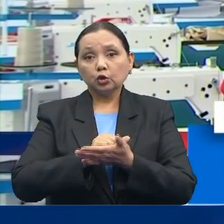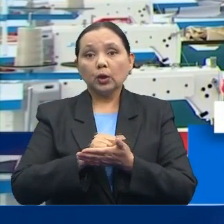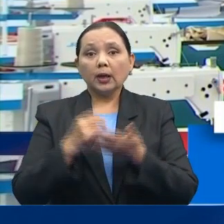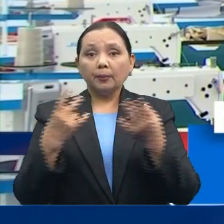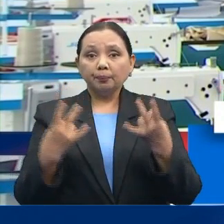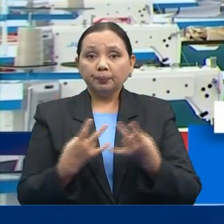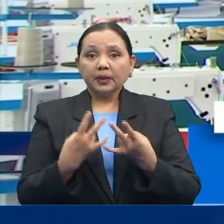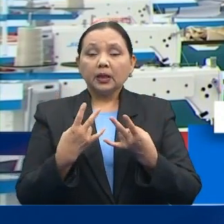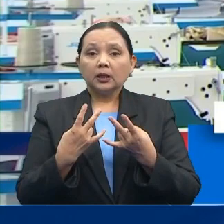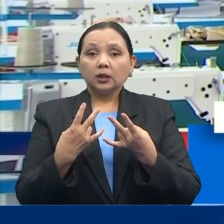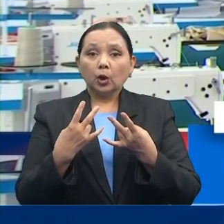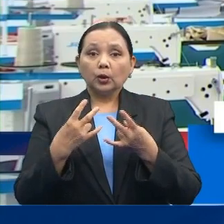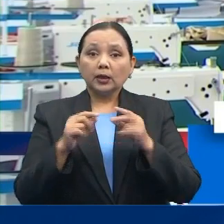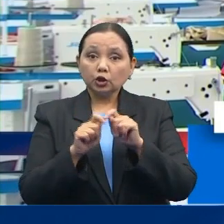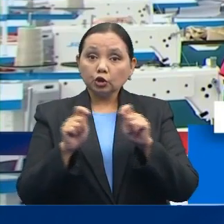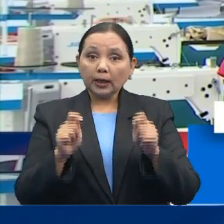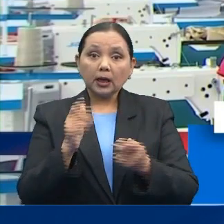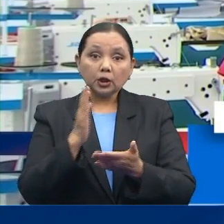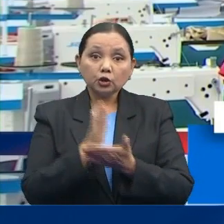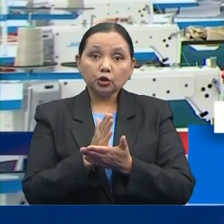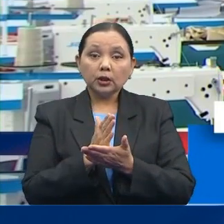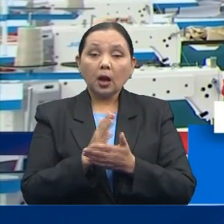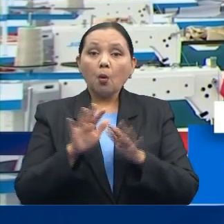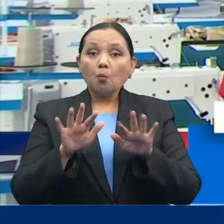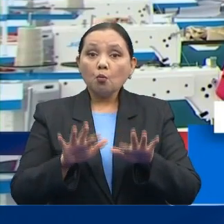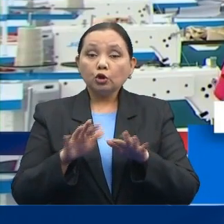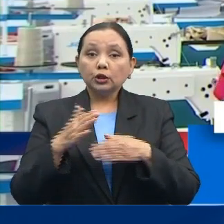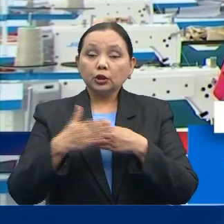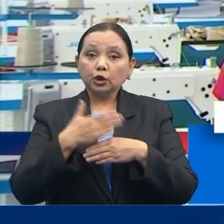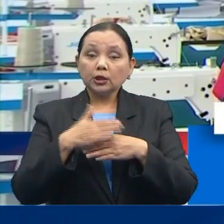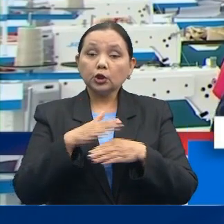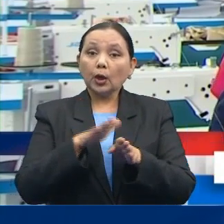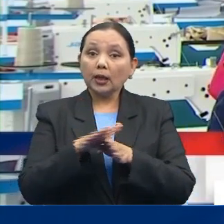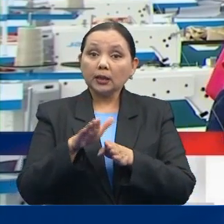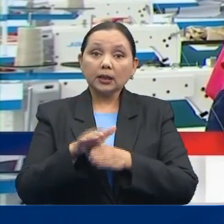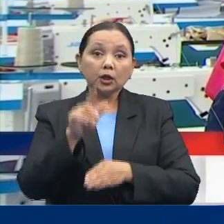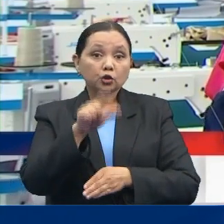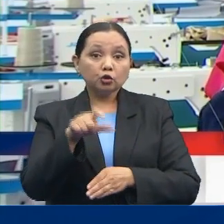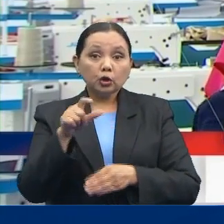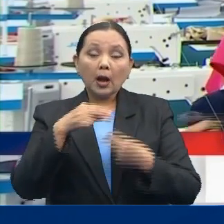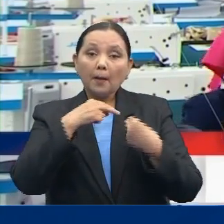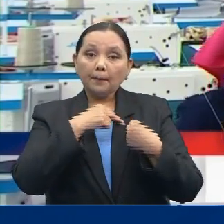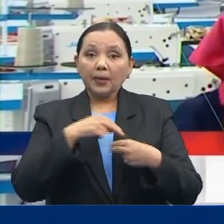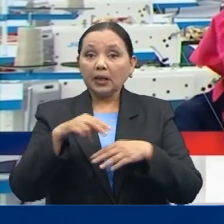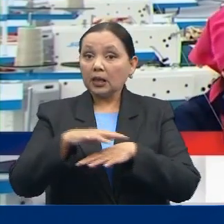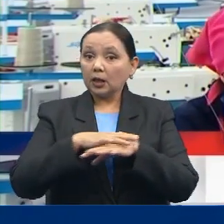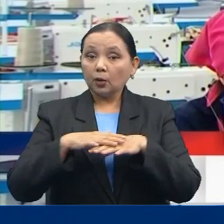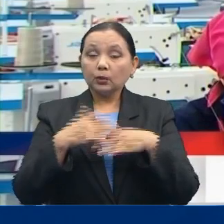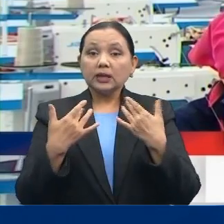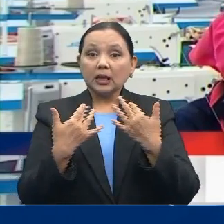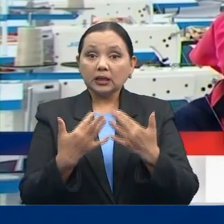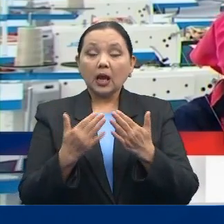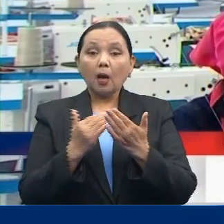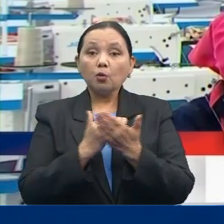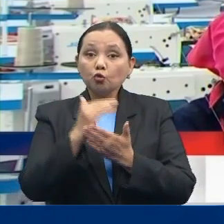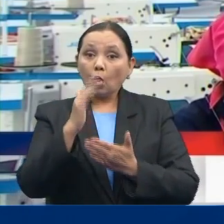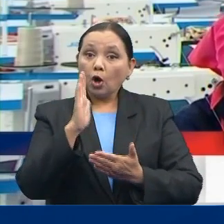ehtiyojini shakllantirishdan iborat. Muassasada jazo muddatini o'tayotgan shaxslar mehnat bozoriga talab yuqori